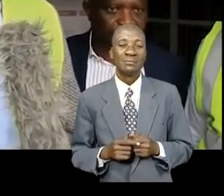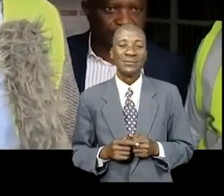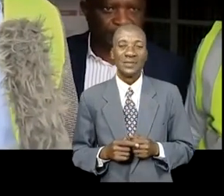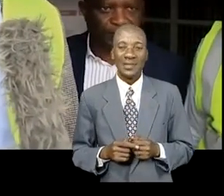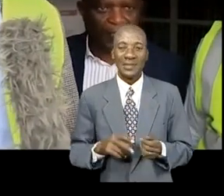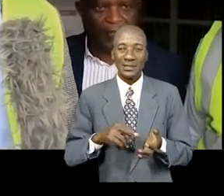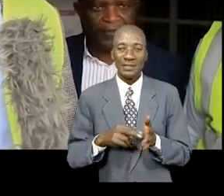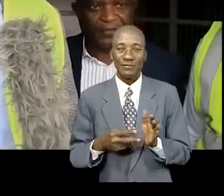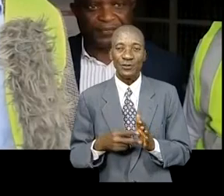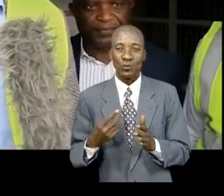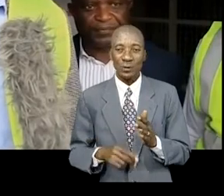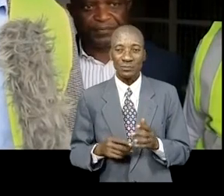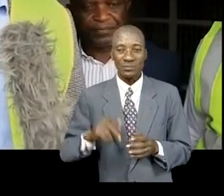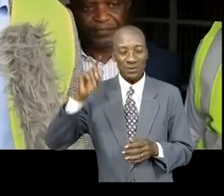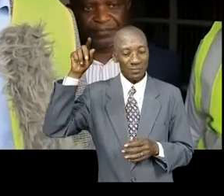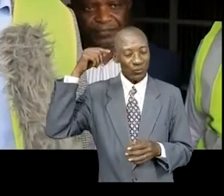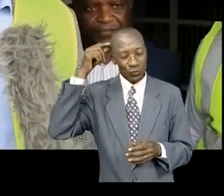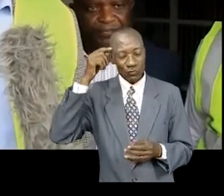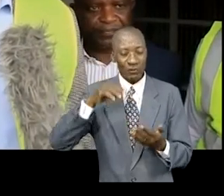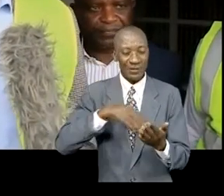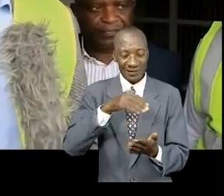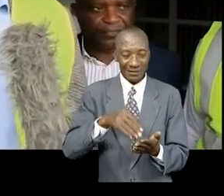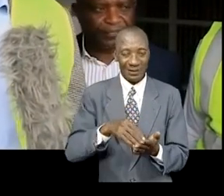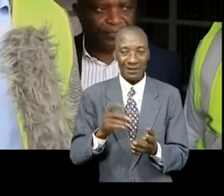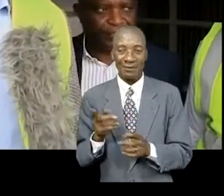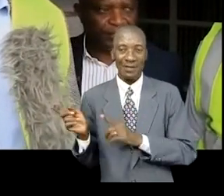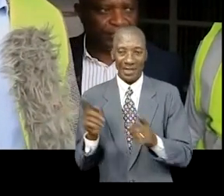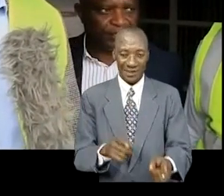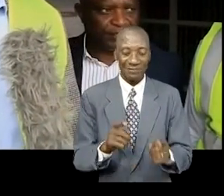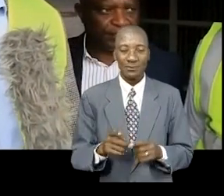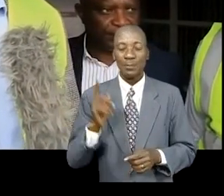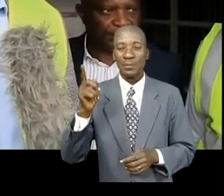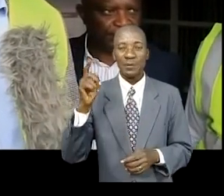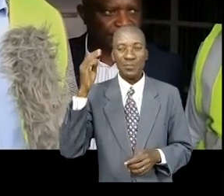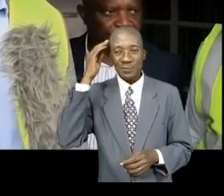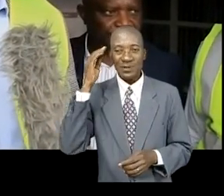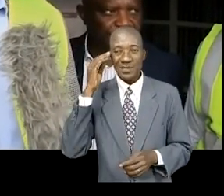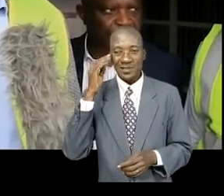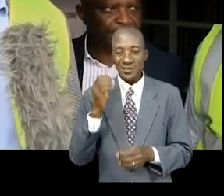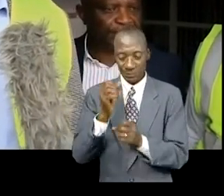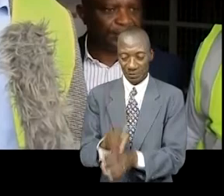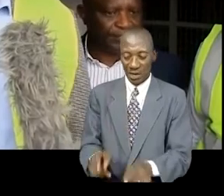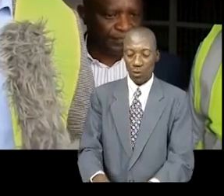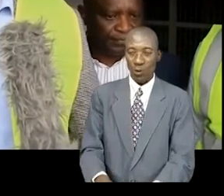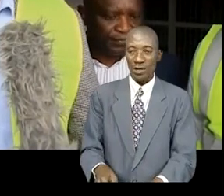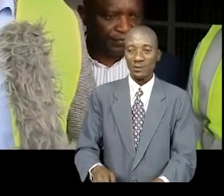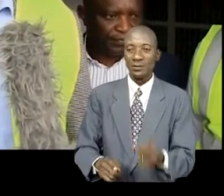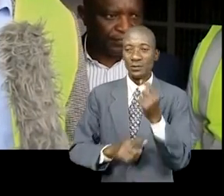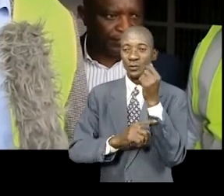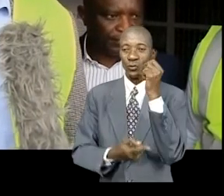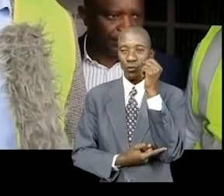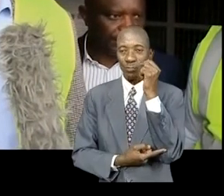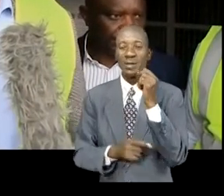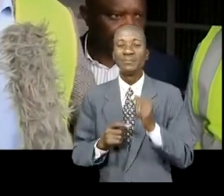voilà, le gouvernement central arrive, le Premier ministre est présent à Goma et on est en